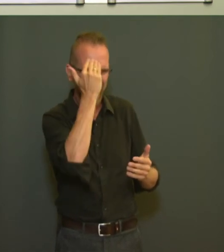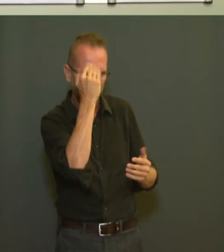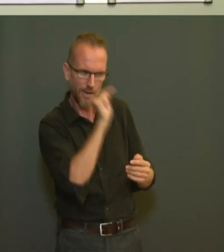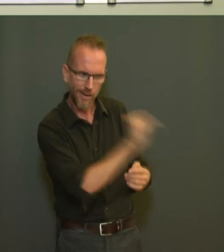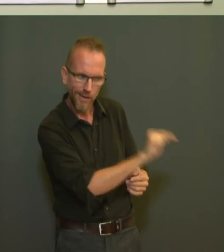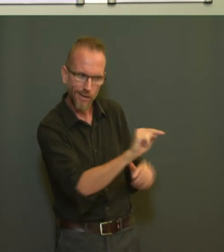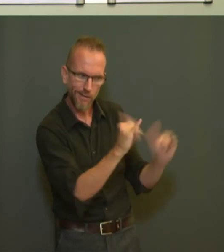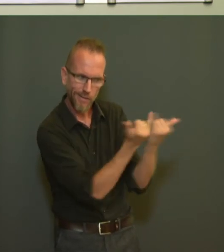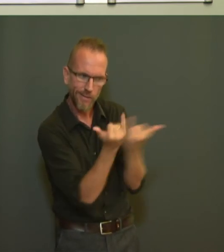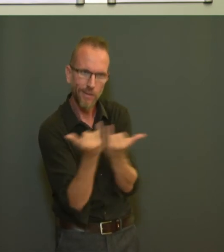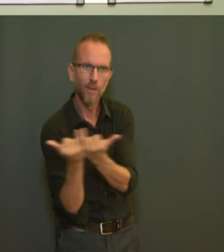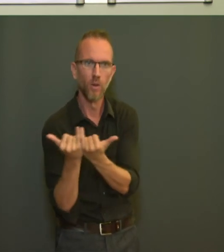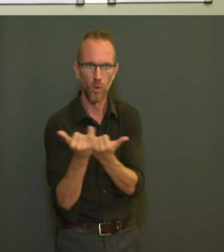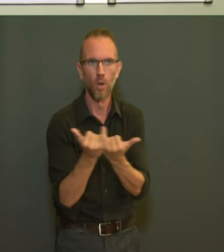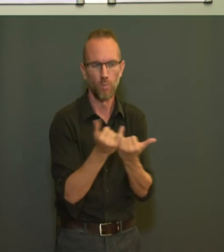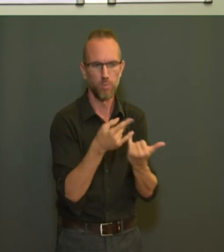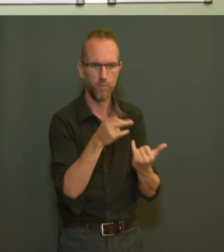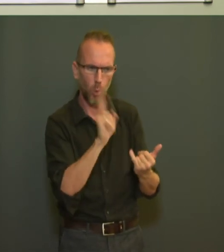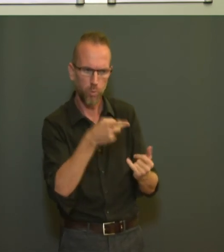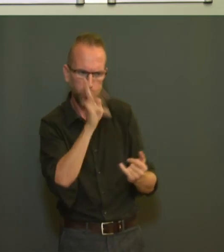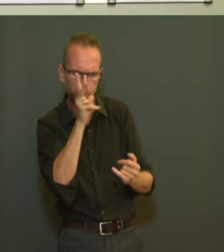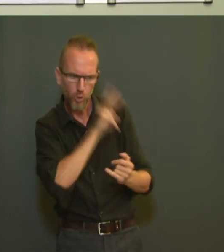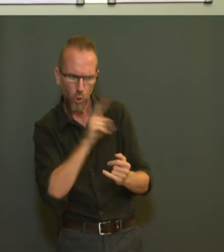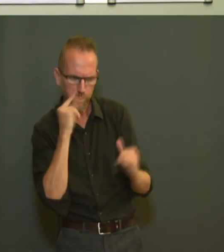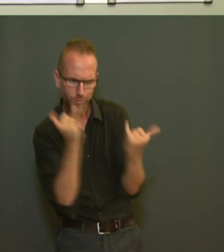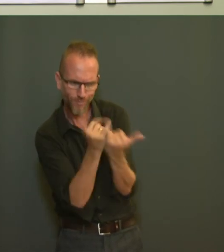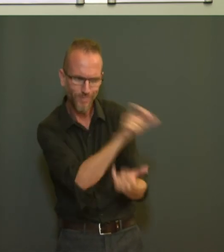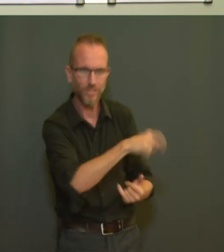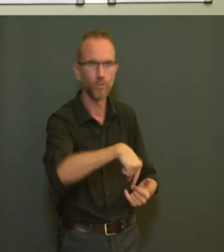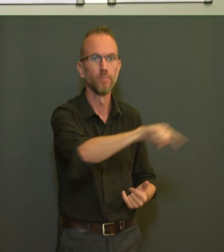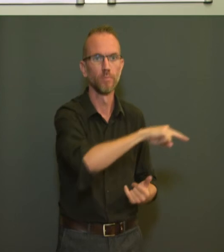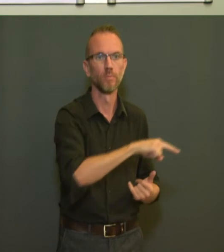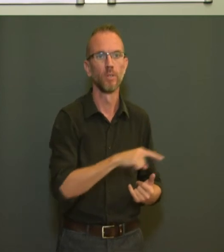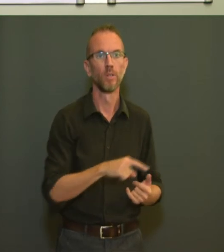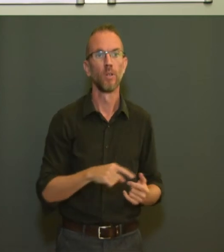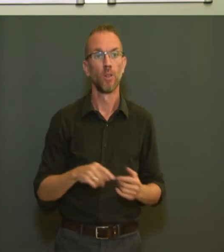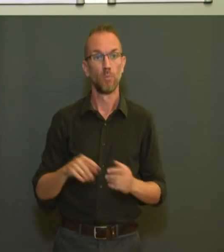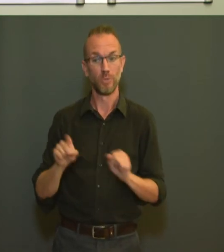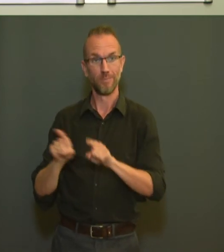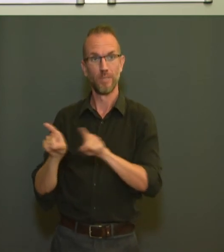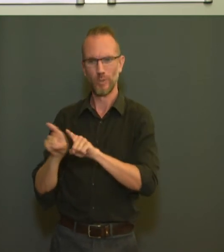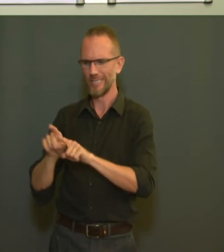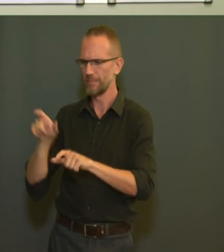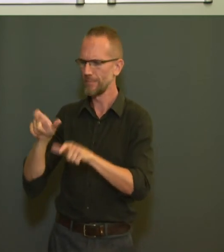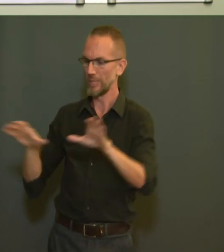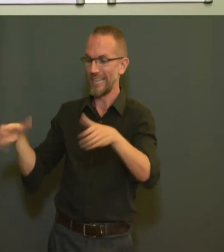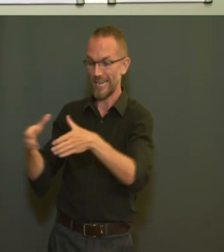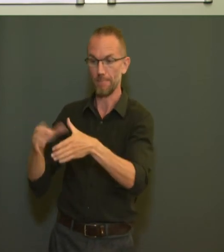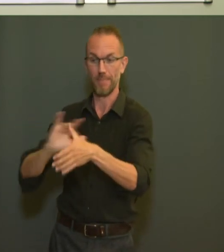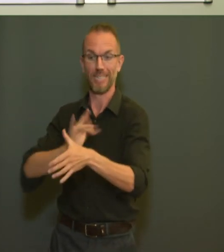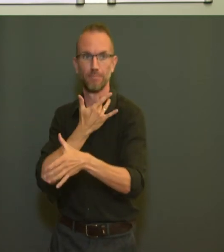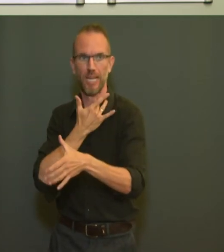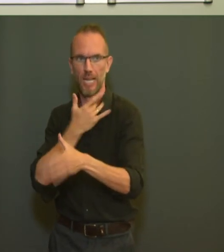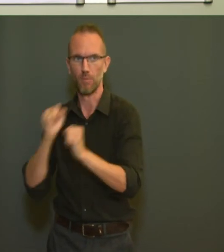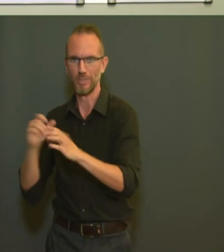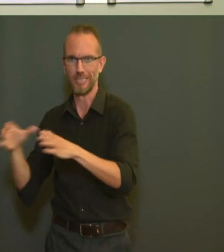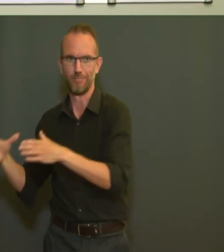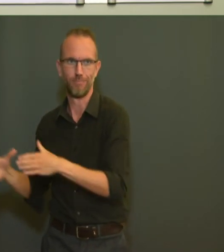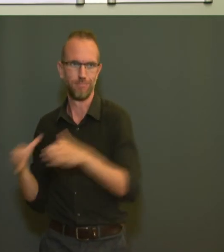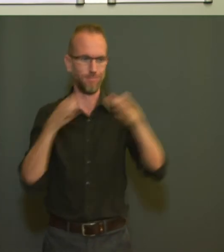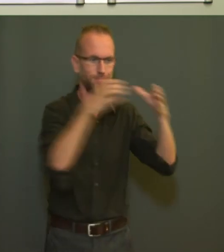Des équipes peuvent venir en support aux équipes locales, des équipes qui vont intervenir en cas justement